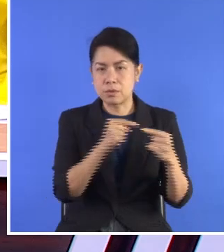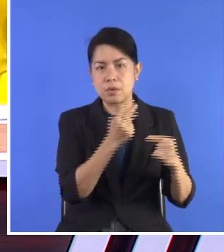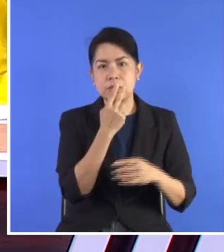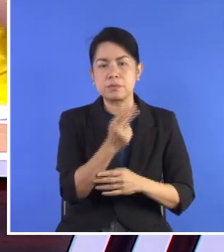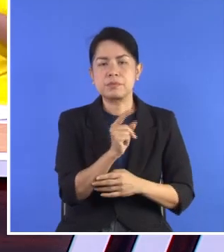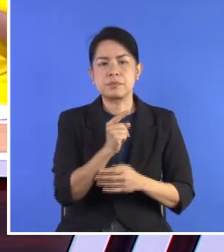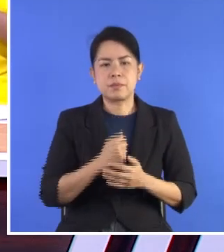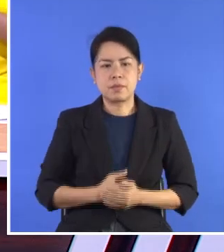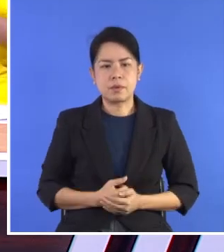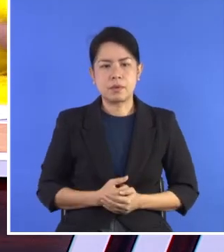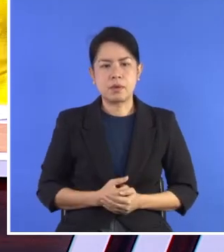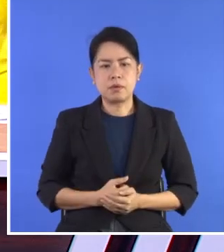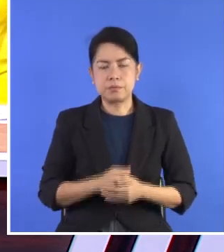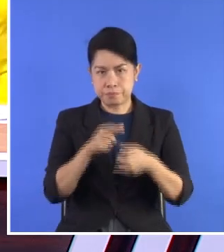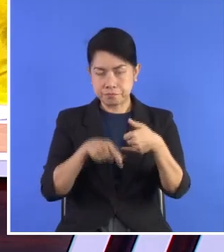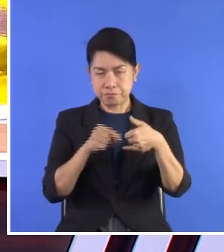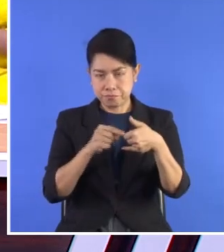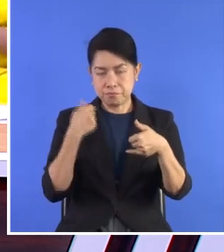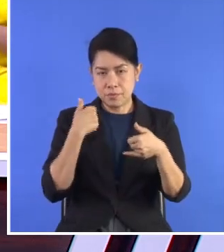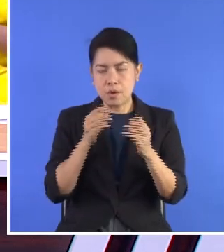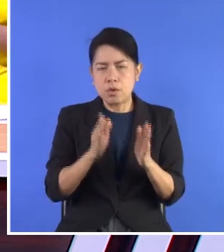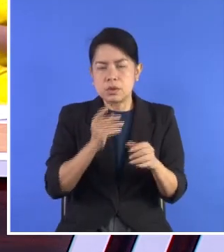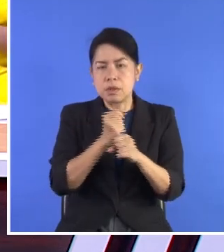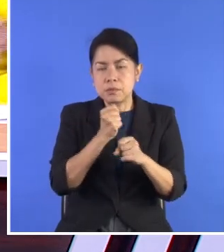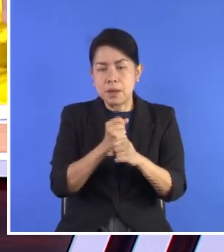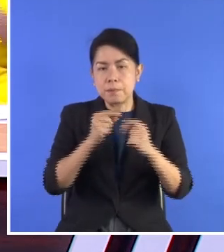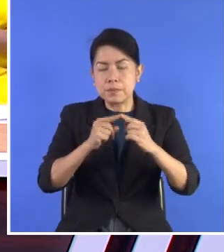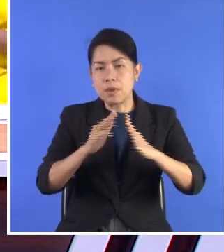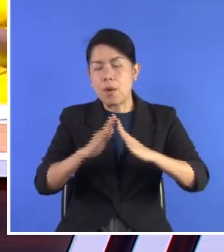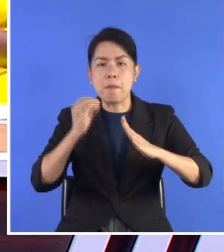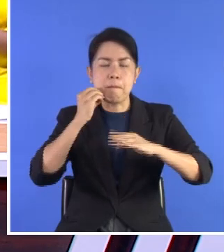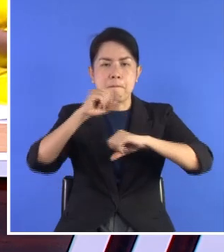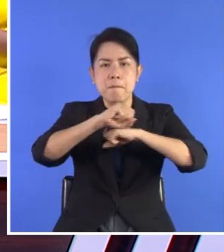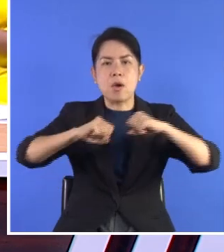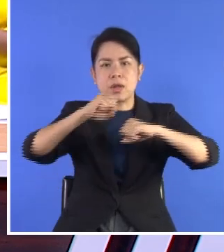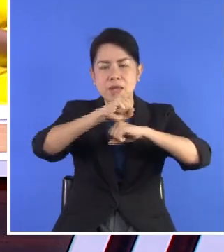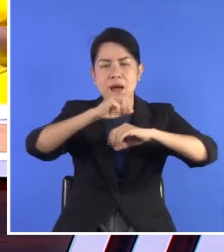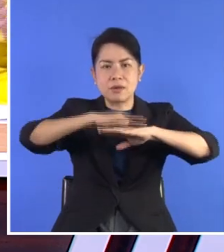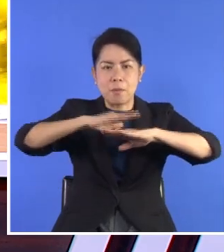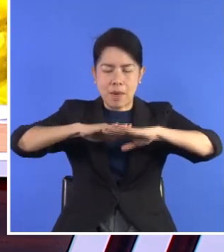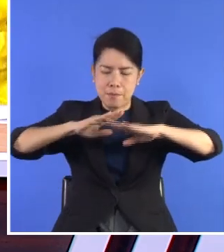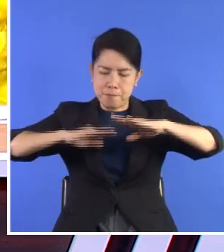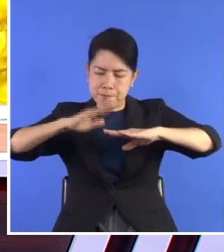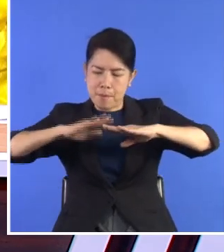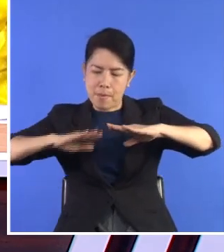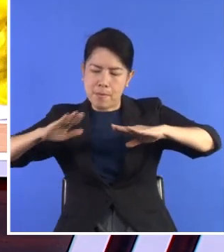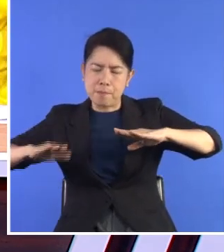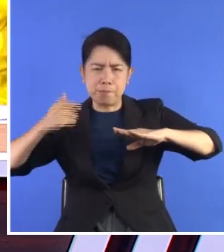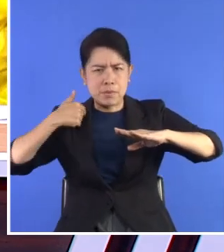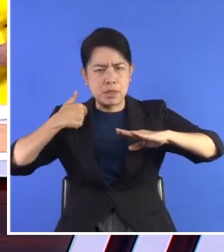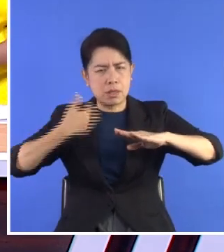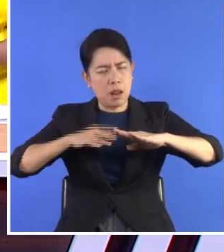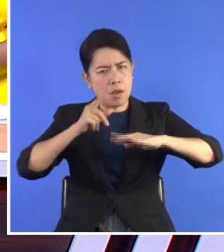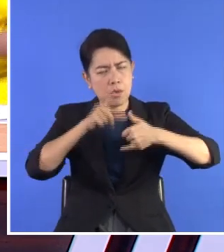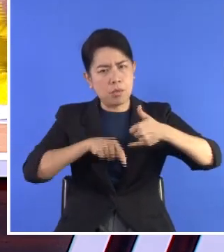ช่างมุงหลังคาก็ขึ้นไปมุงหลังคาอยู่ด้านบนนะคะพร้อมกับทีมงานปรากฏว่าจู่ๆเนี่ยตัวแข็งขึ้นมาเลยค่ะ